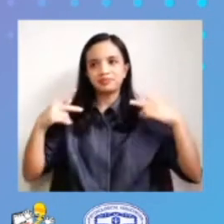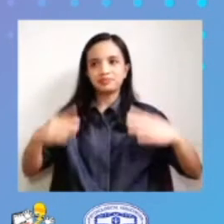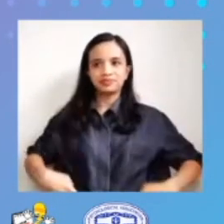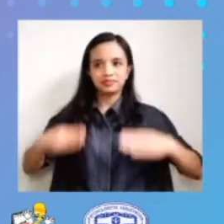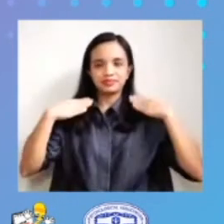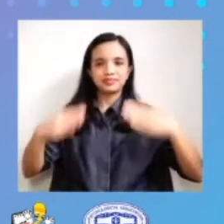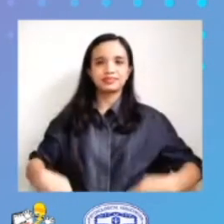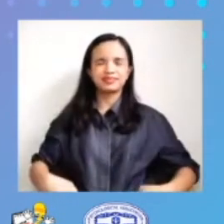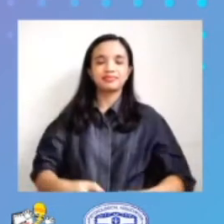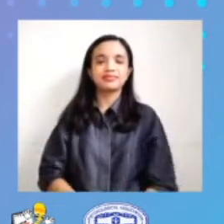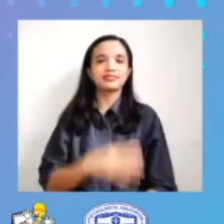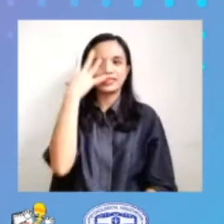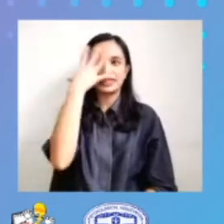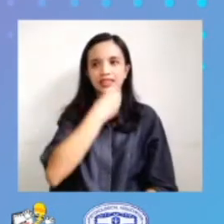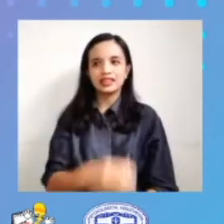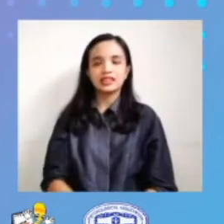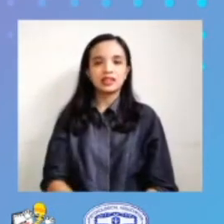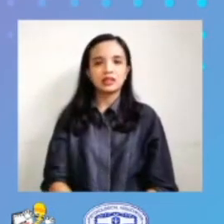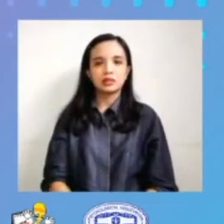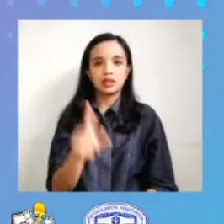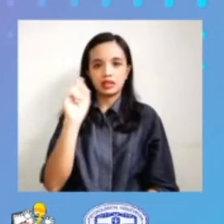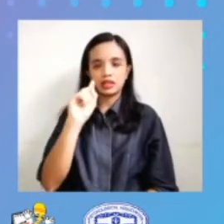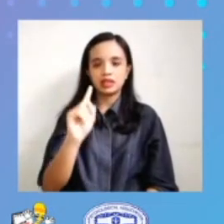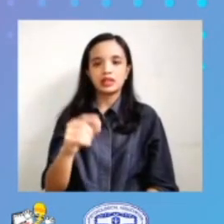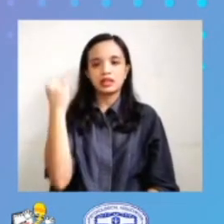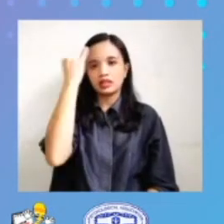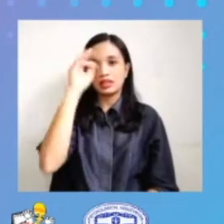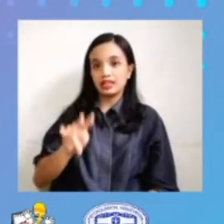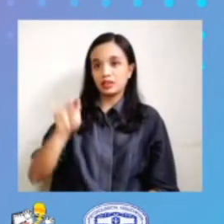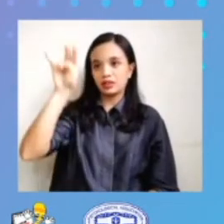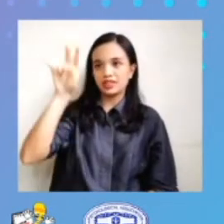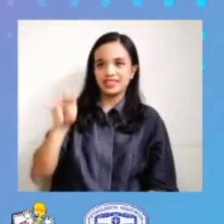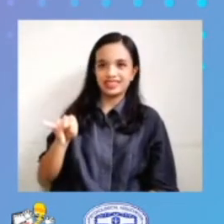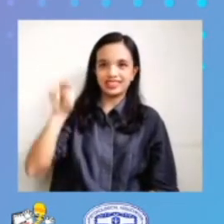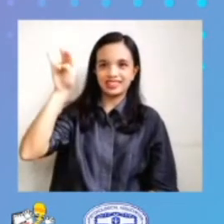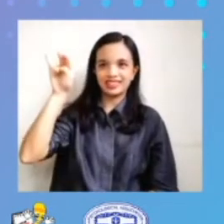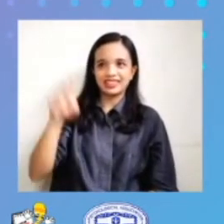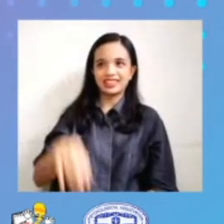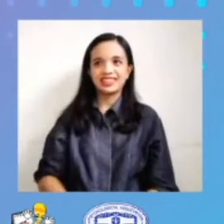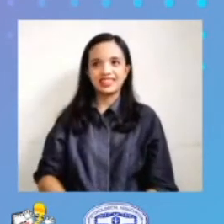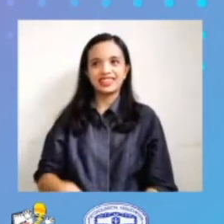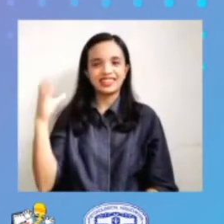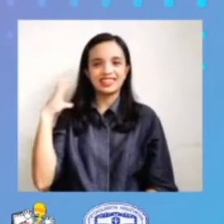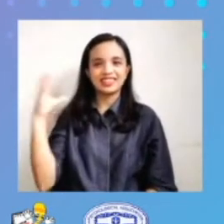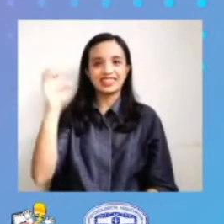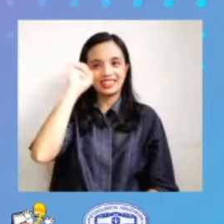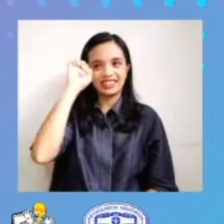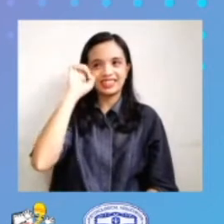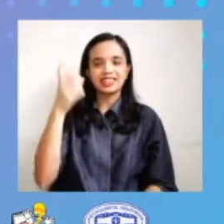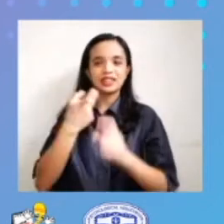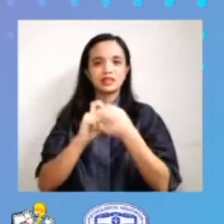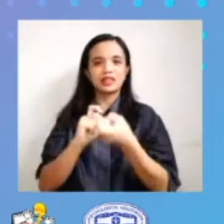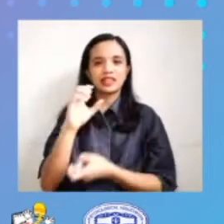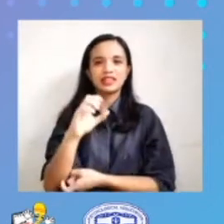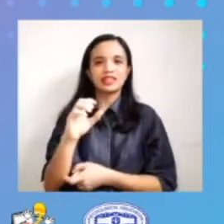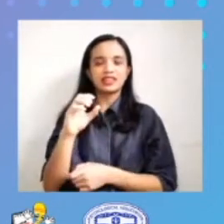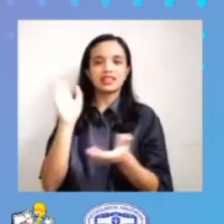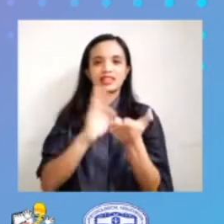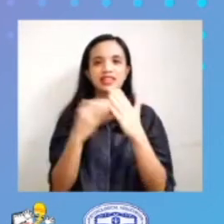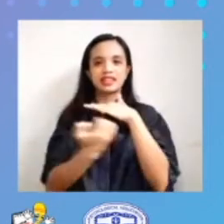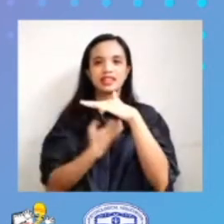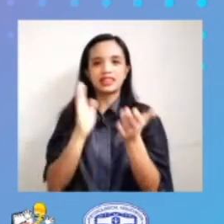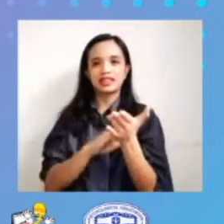God bless. Thank you po. Then sa mga taga Dipolog, can I give a quick shout out lang? Sige lang po. Viewers tayo